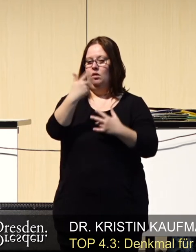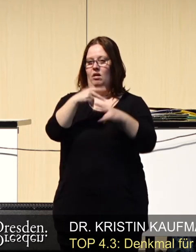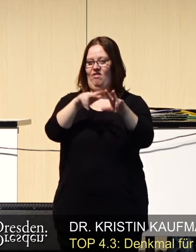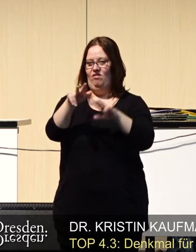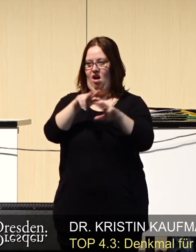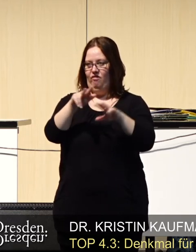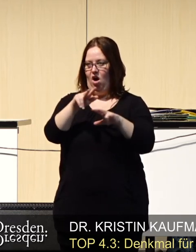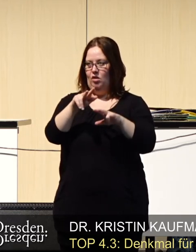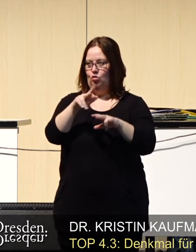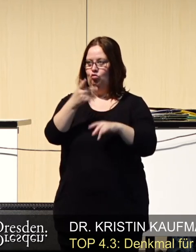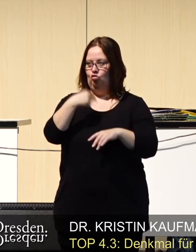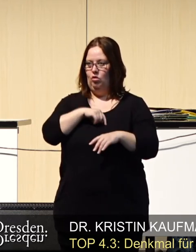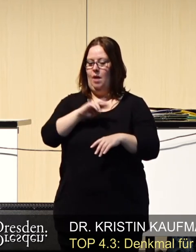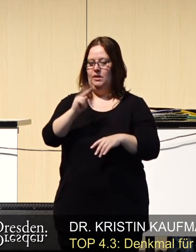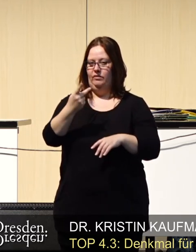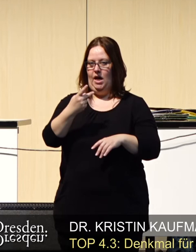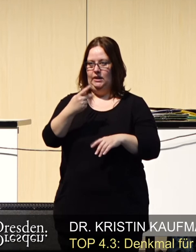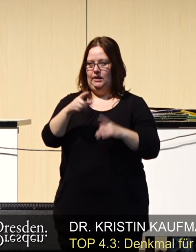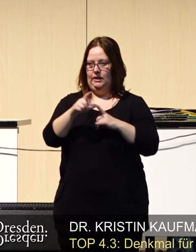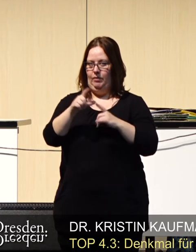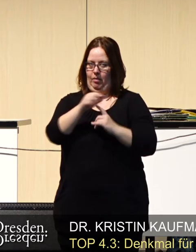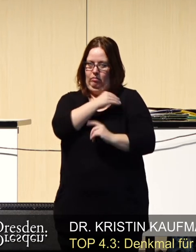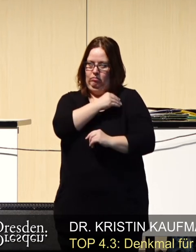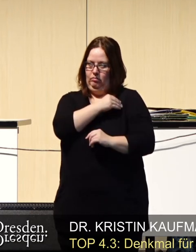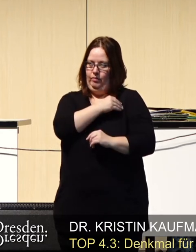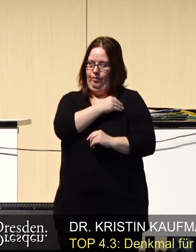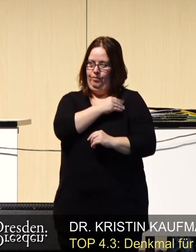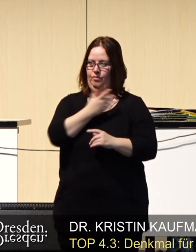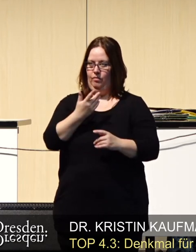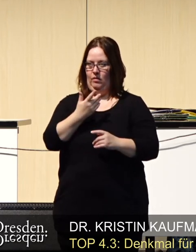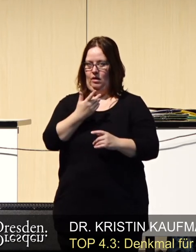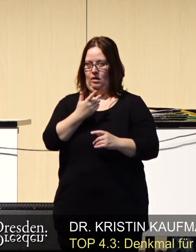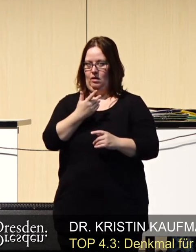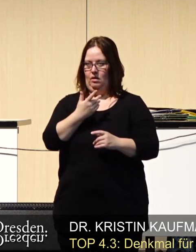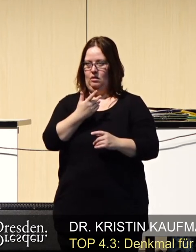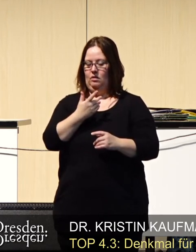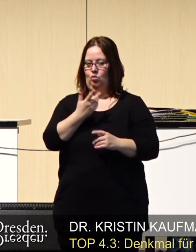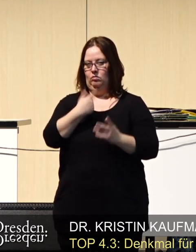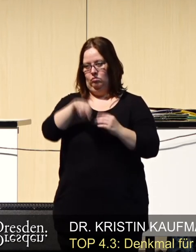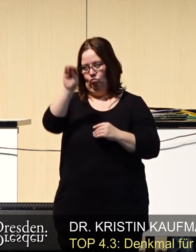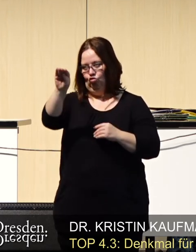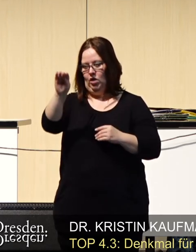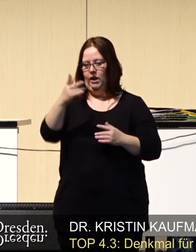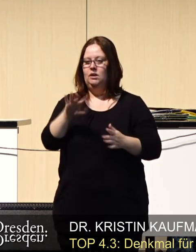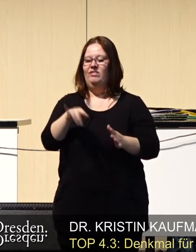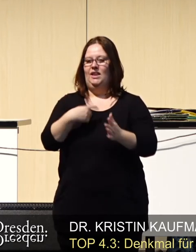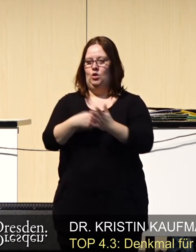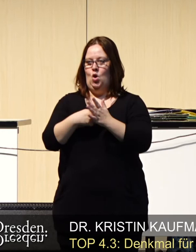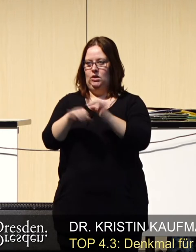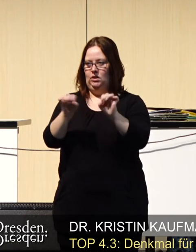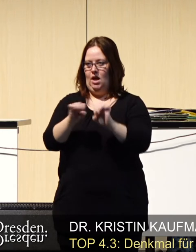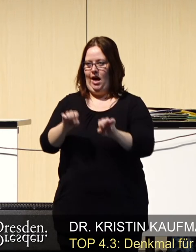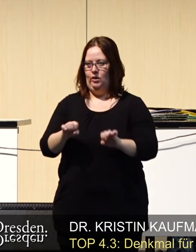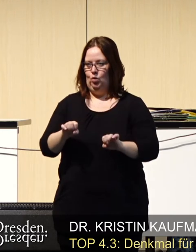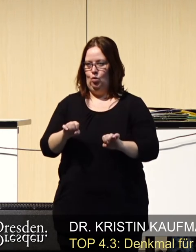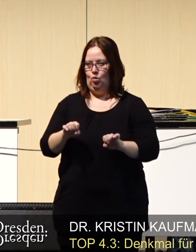ist der Vandalismusschaden am 2. September 2020 gemeldet worden. Die Kosten der Reinigung